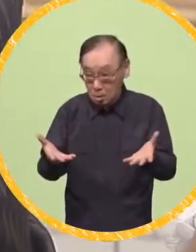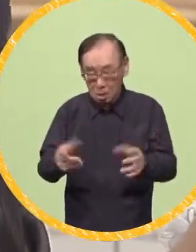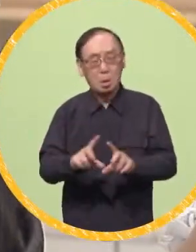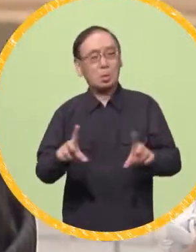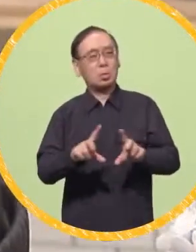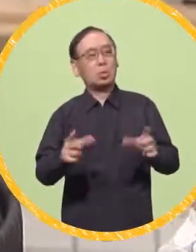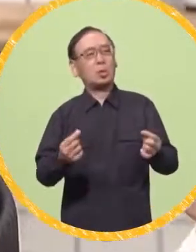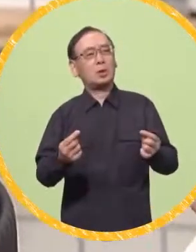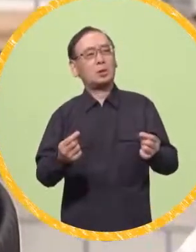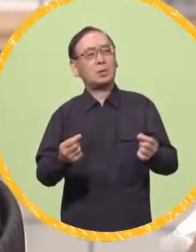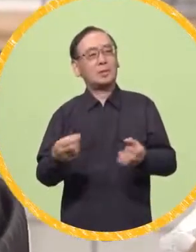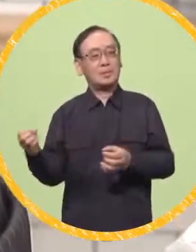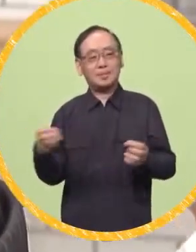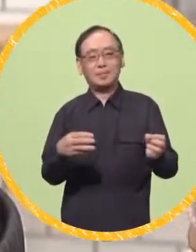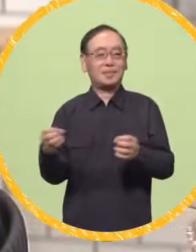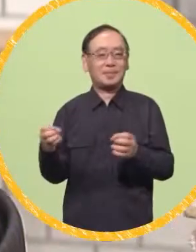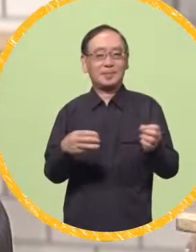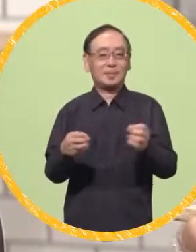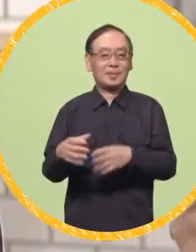日